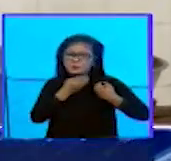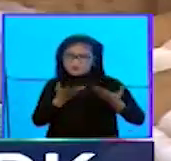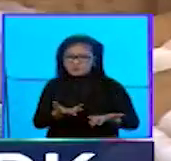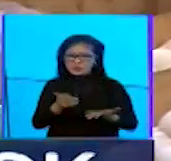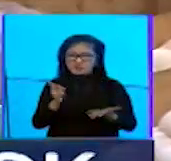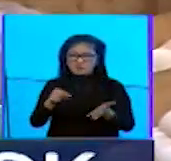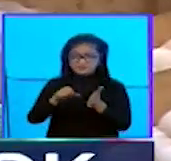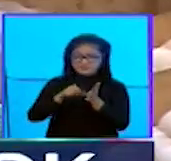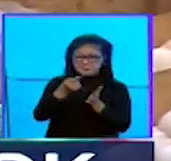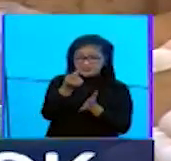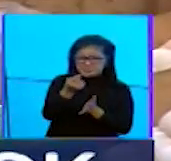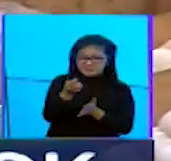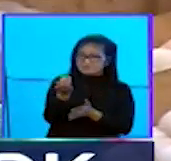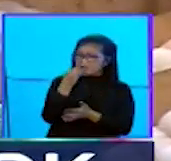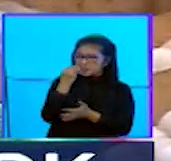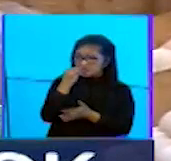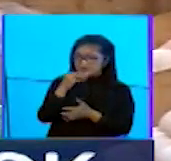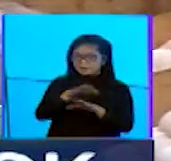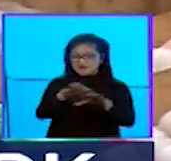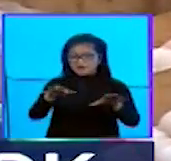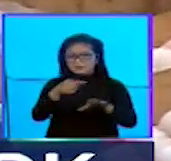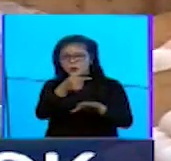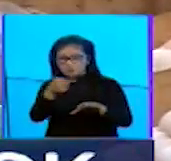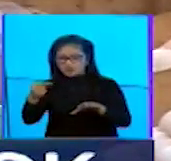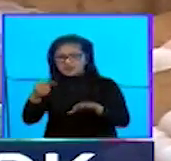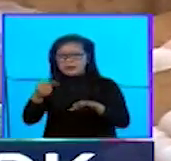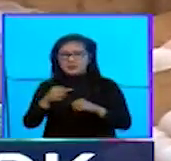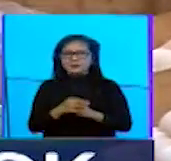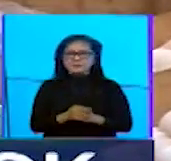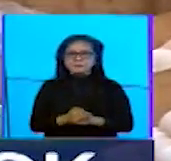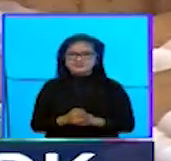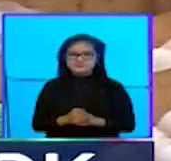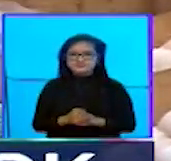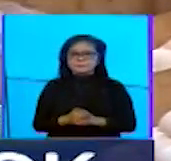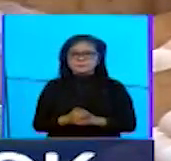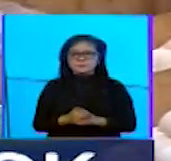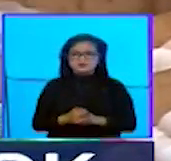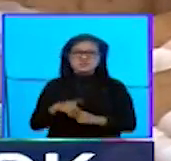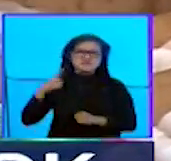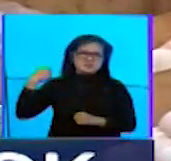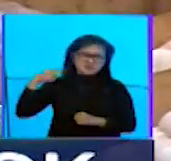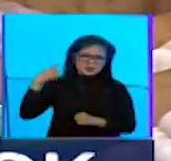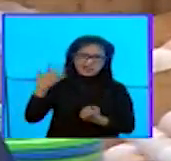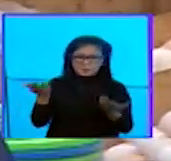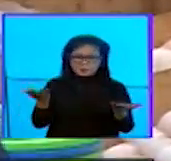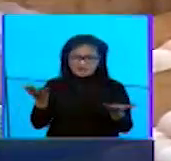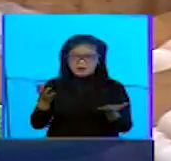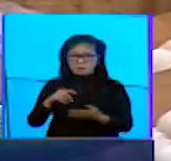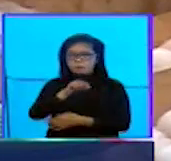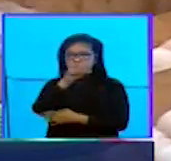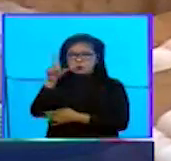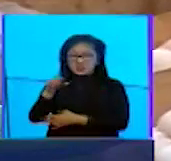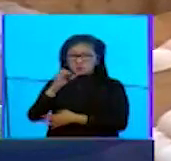mengurangi konsumsi akan bahan-bahan pokok tersebut. Meskipun hal ini sudah biasa terjadi selama bulan Ramadan, tetapi para